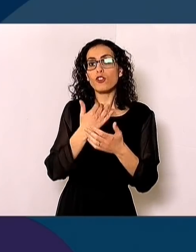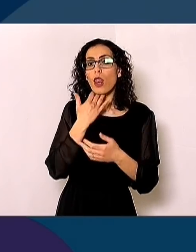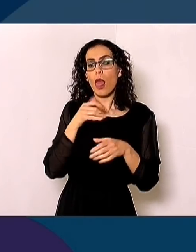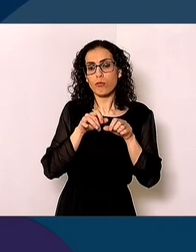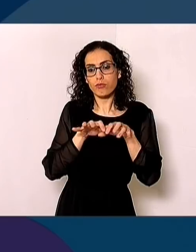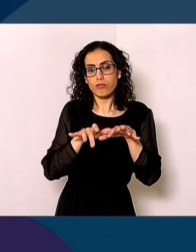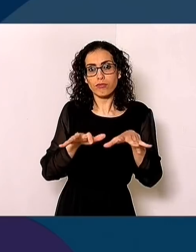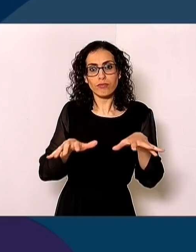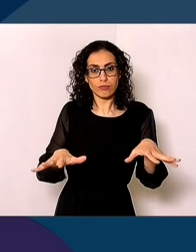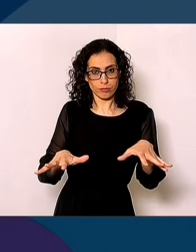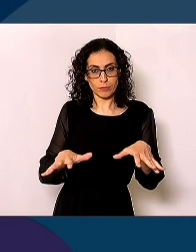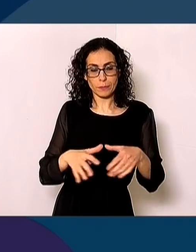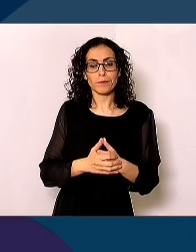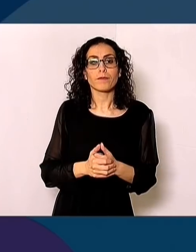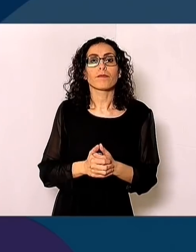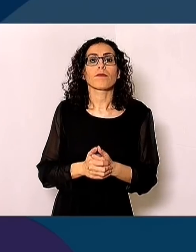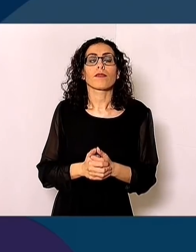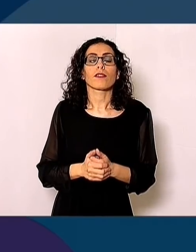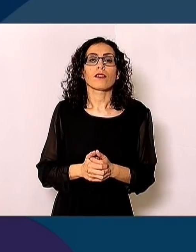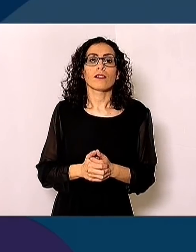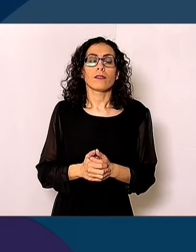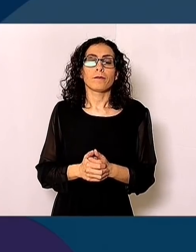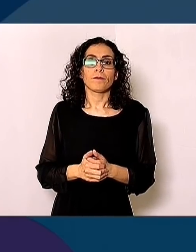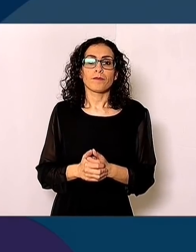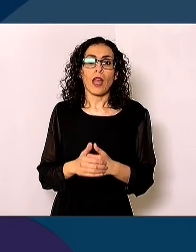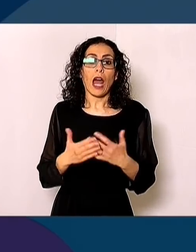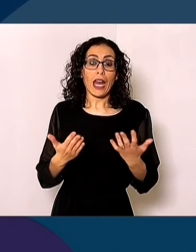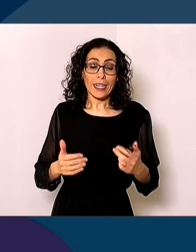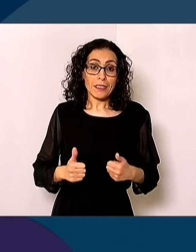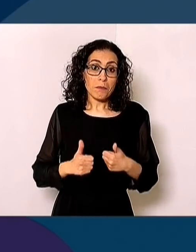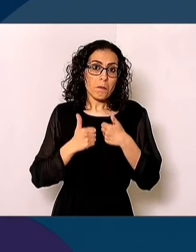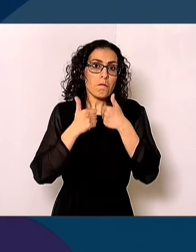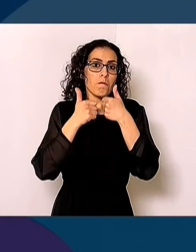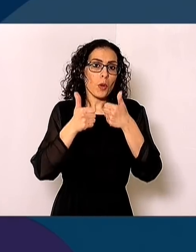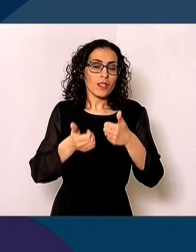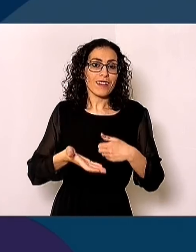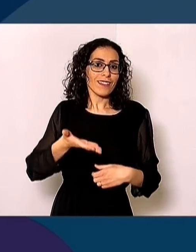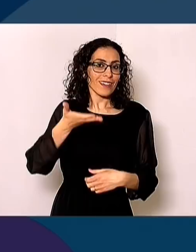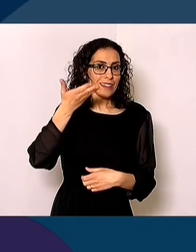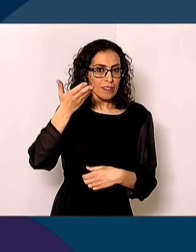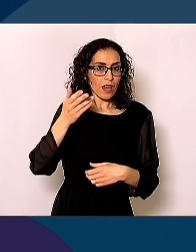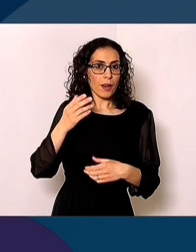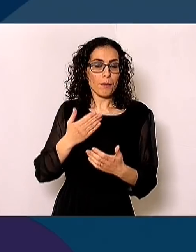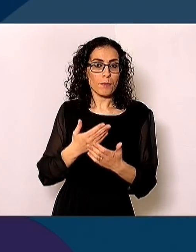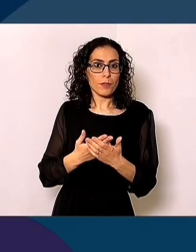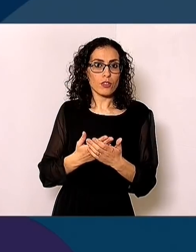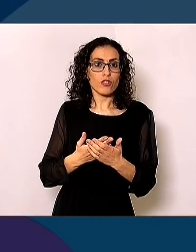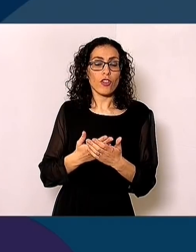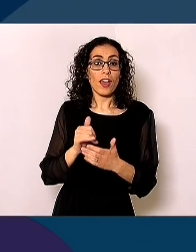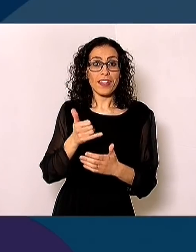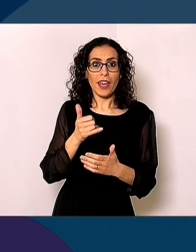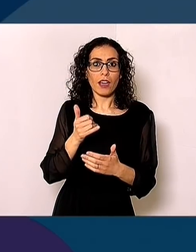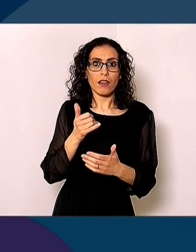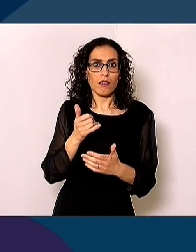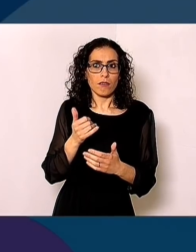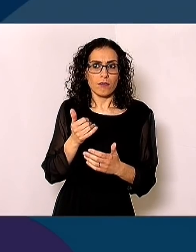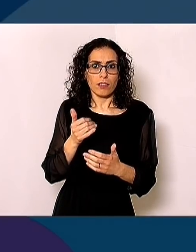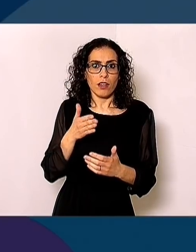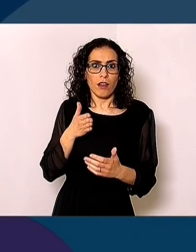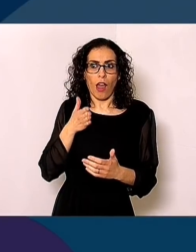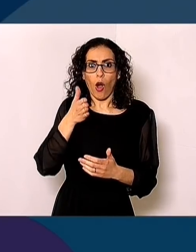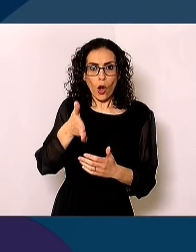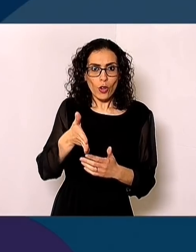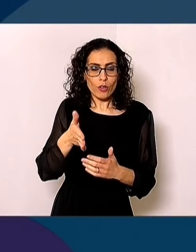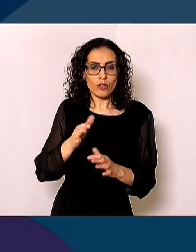ikunu iktar stringenti. Allura huwa għalhekk iktar importanti li l-persuni m'għandhomx kemm jista' jkun għandhom jevitaw